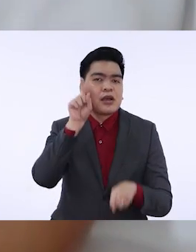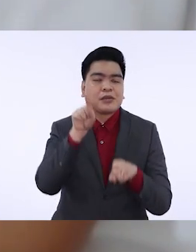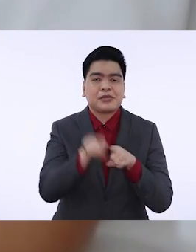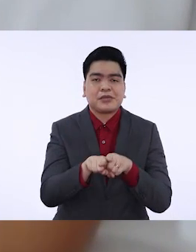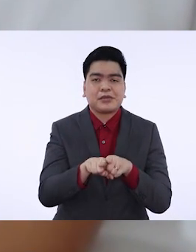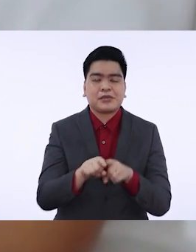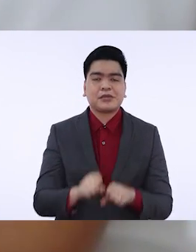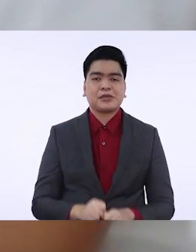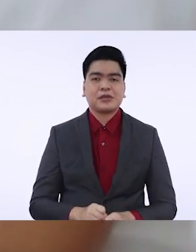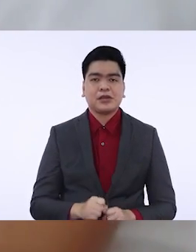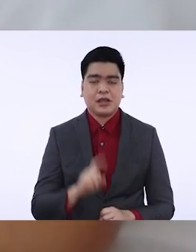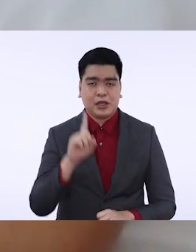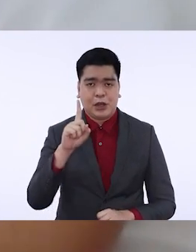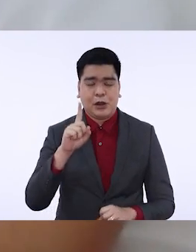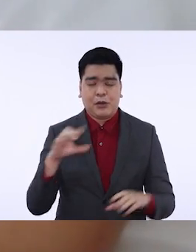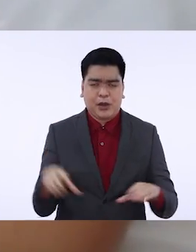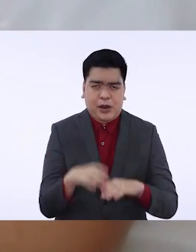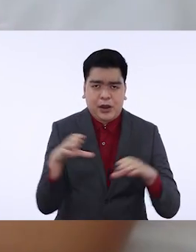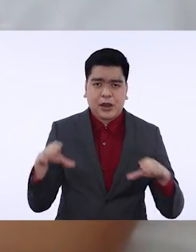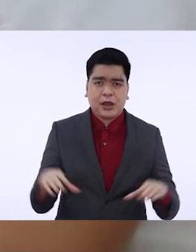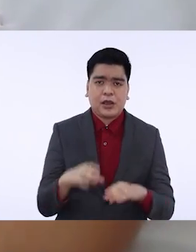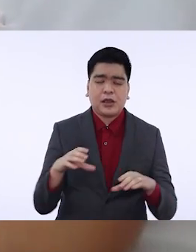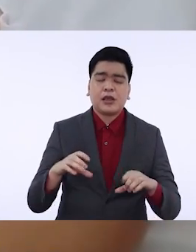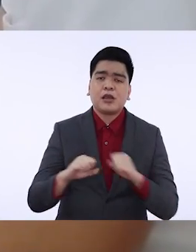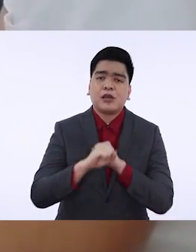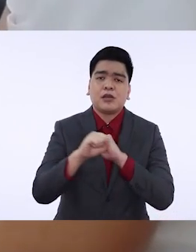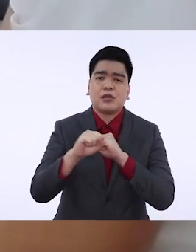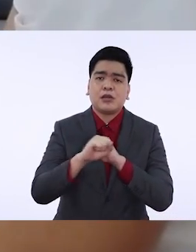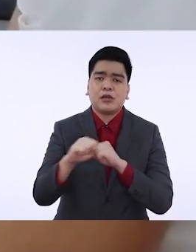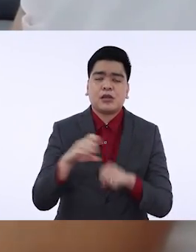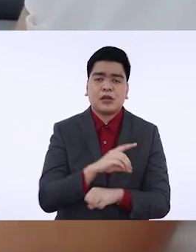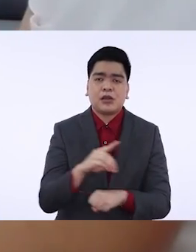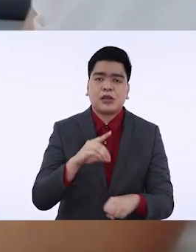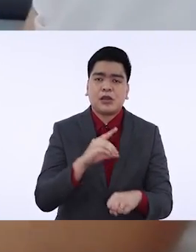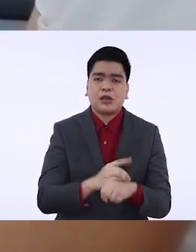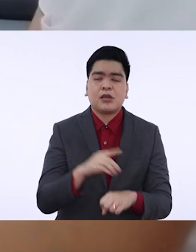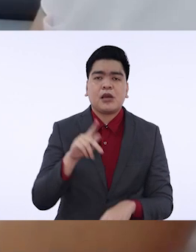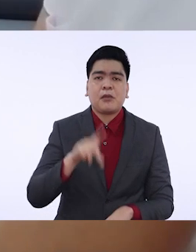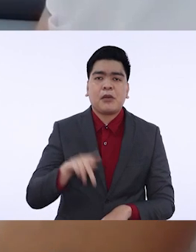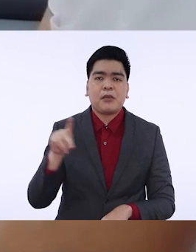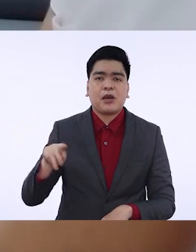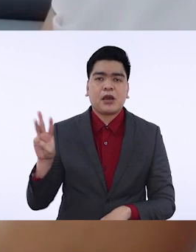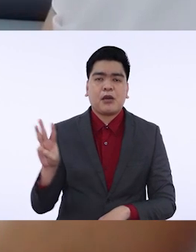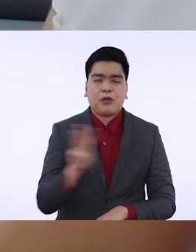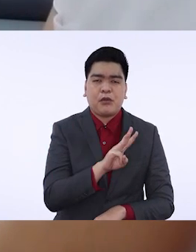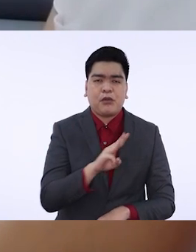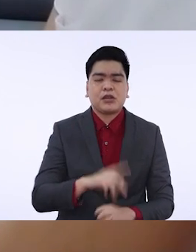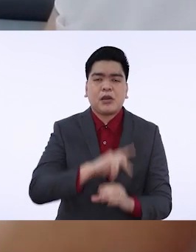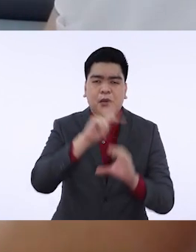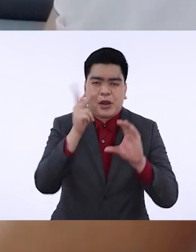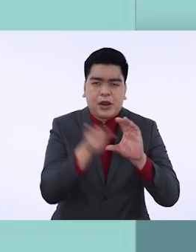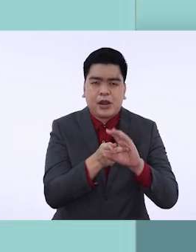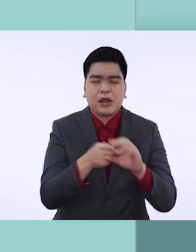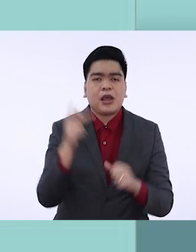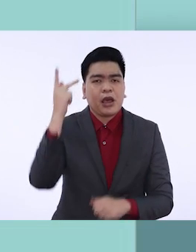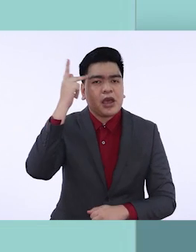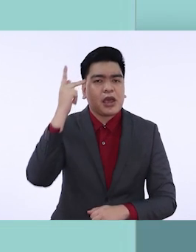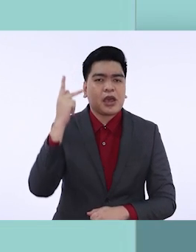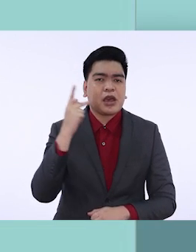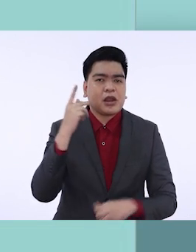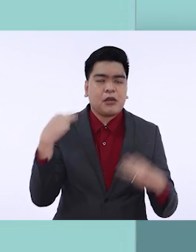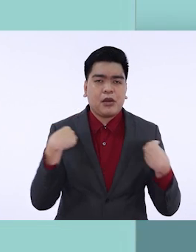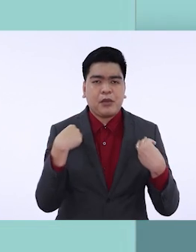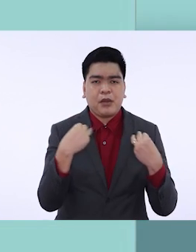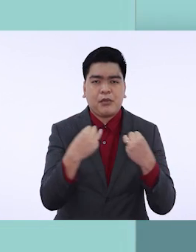natin. Isa na dito ang aktibidad na inilunsad sa distrito ng Pampanga West na nilawakan ng mga nasa kapisan